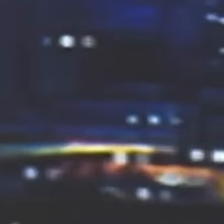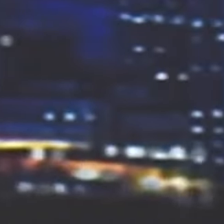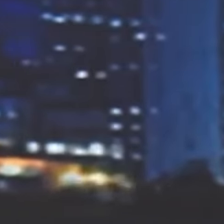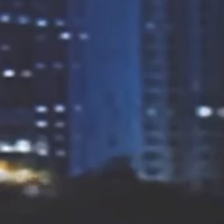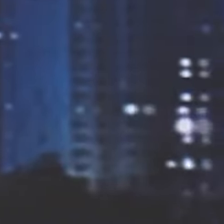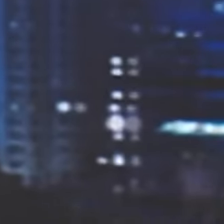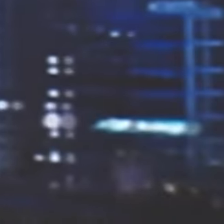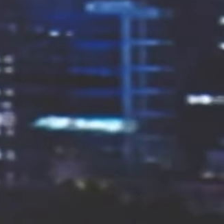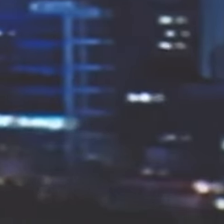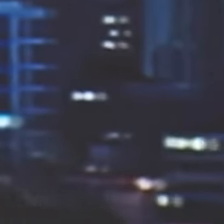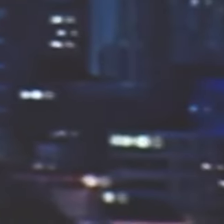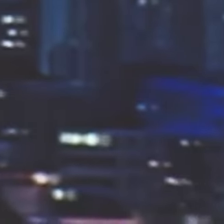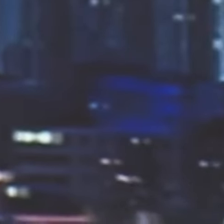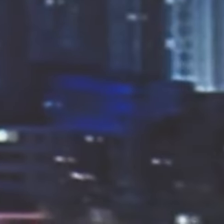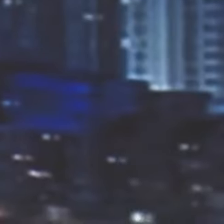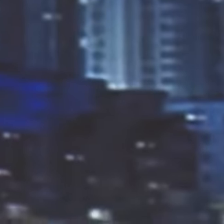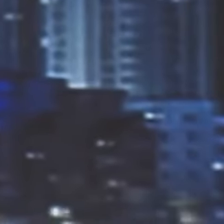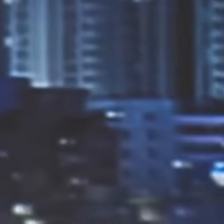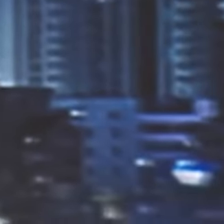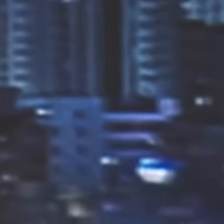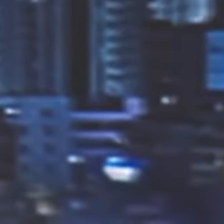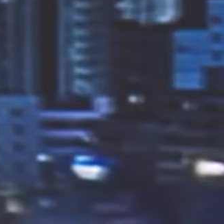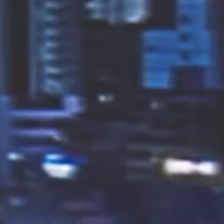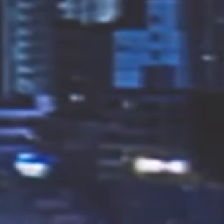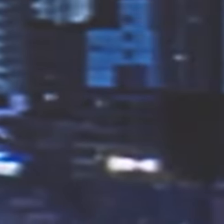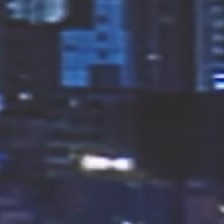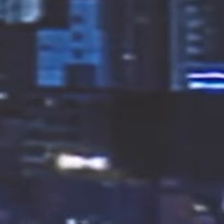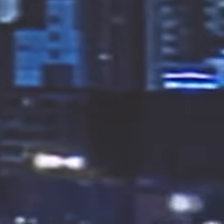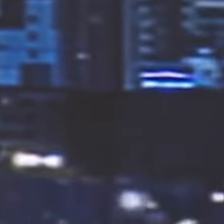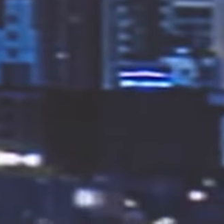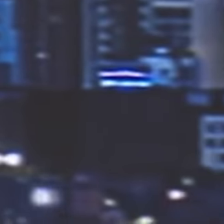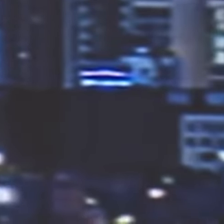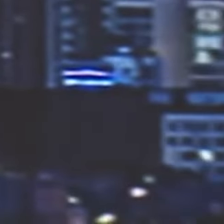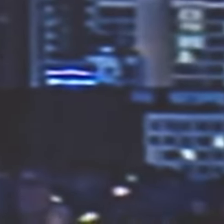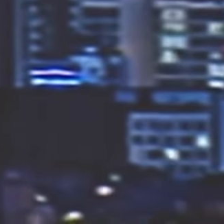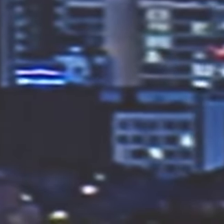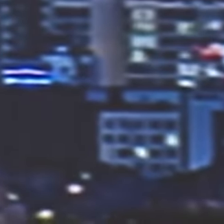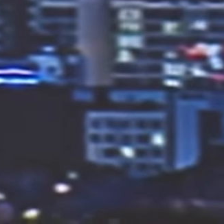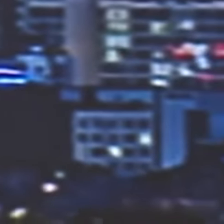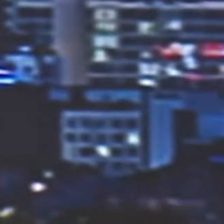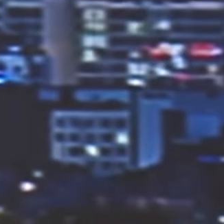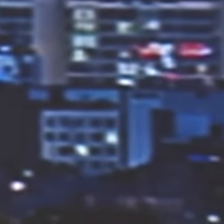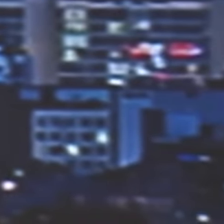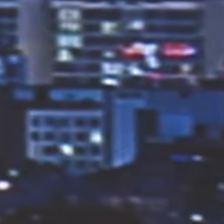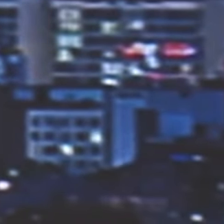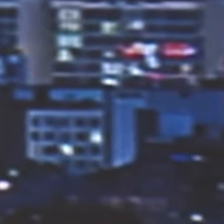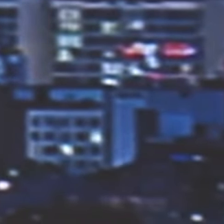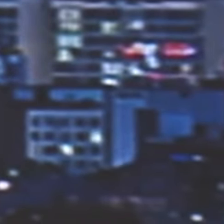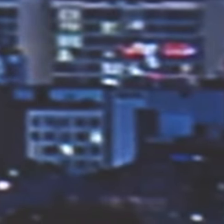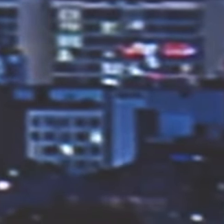JTBC 뉴스를 시청해주신 여러분 고맙습니다. 저희는 저녁 6시 50분 뉴스룸에서 뵙겠습니다.